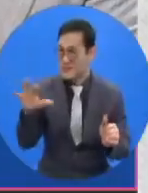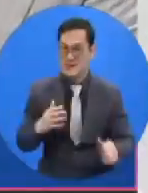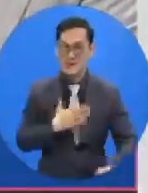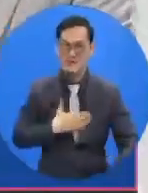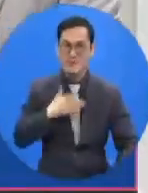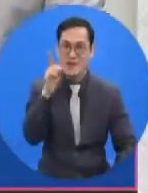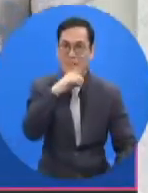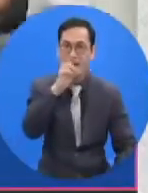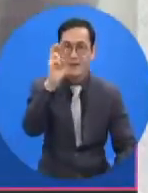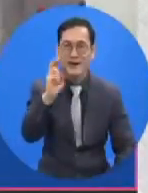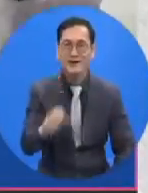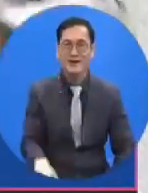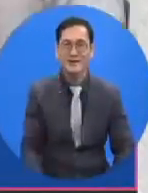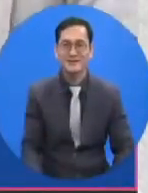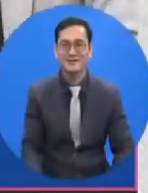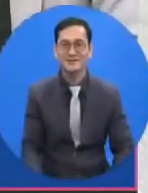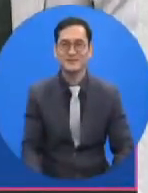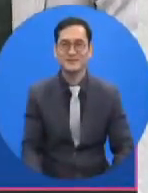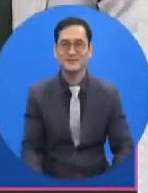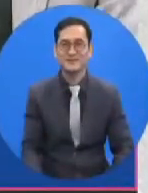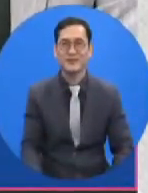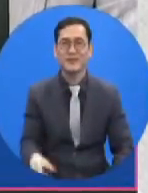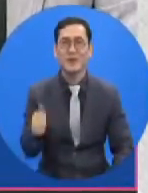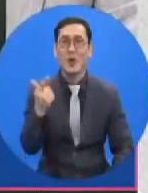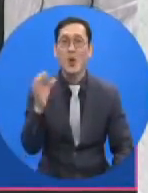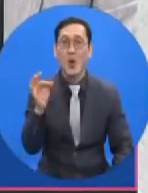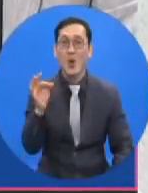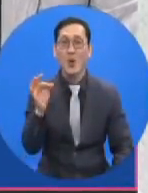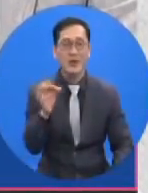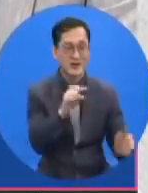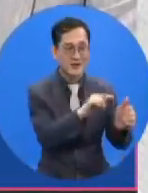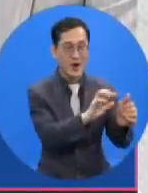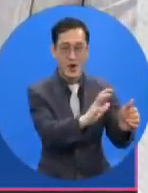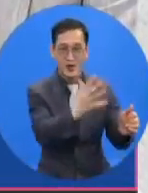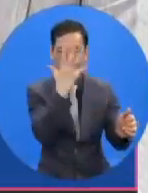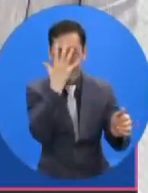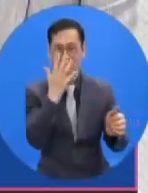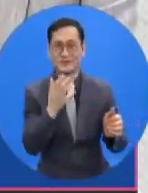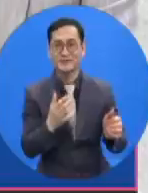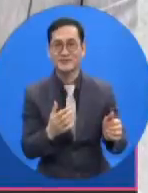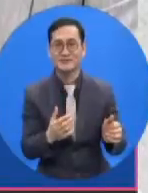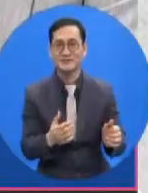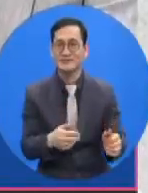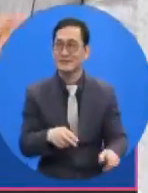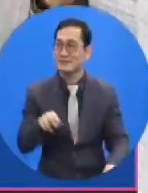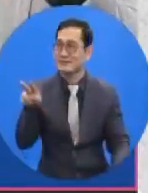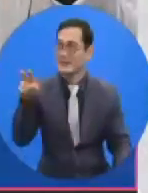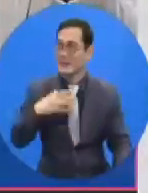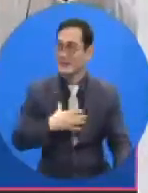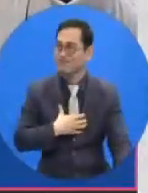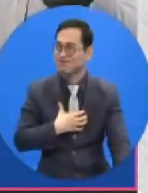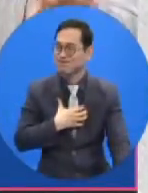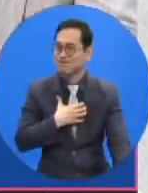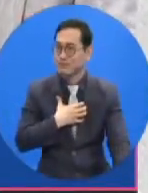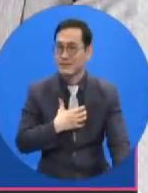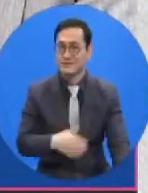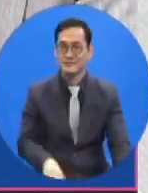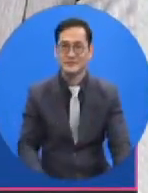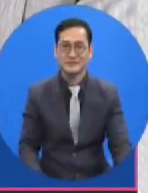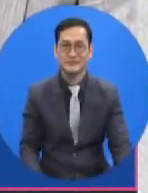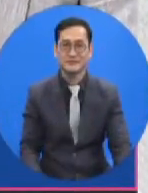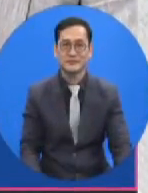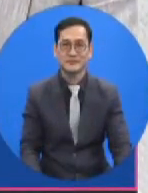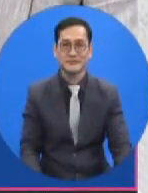홍세로이라고 했는데 저러한 화면을 과연 이 주민들이 보고 싶어 할지 예. 저것은